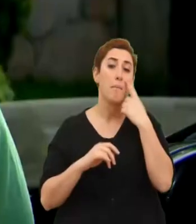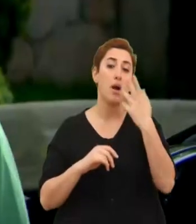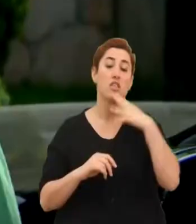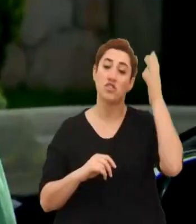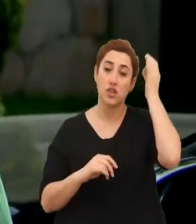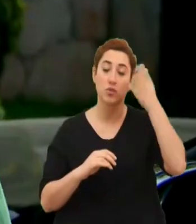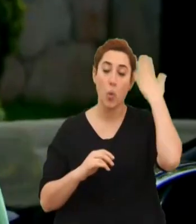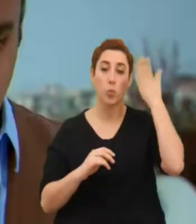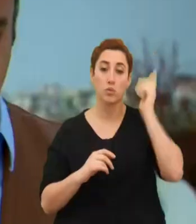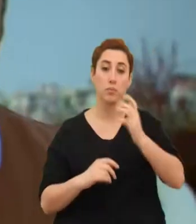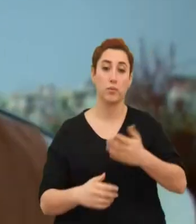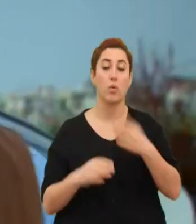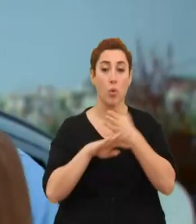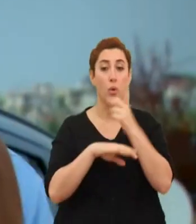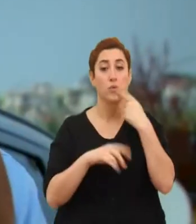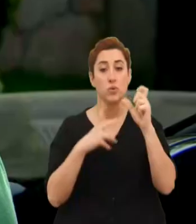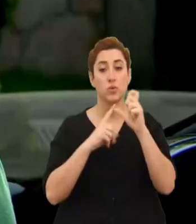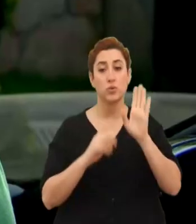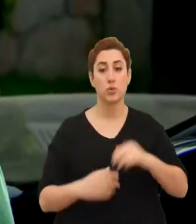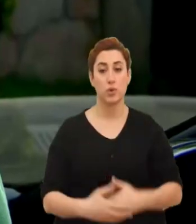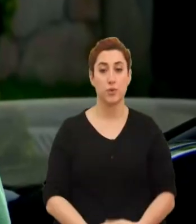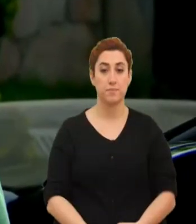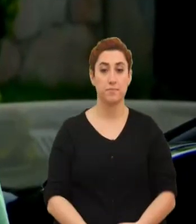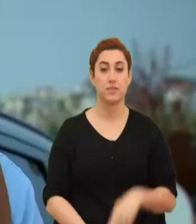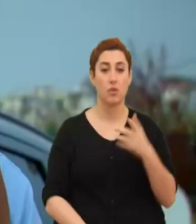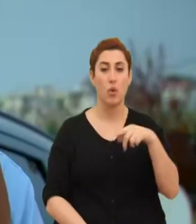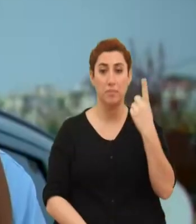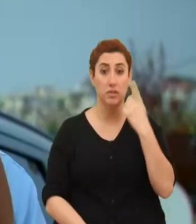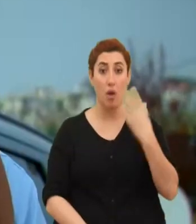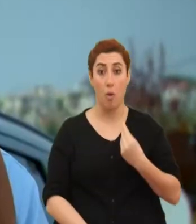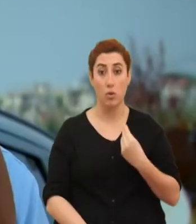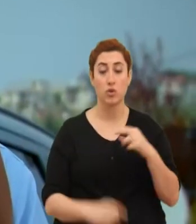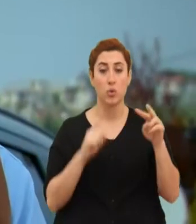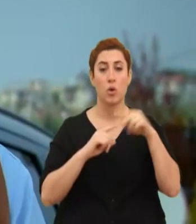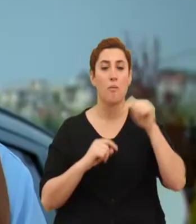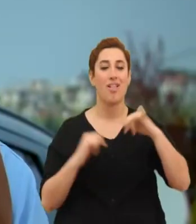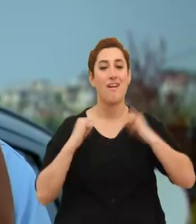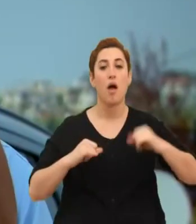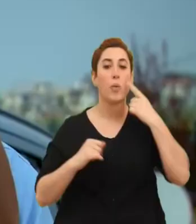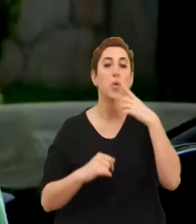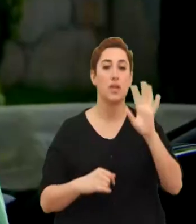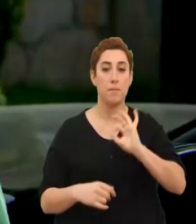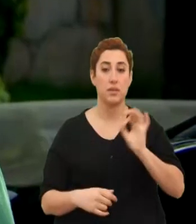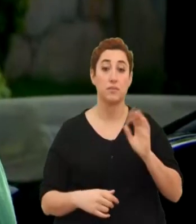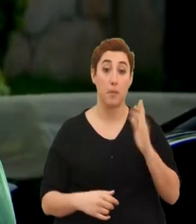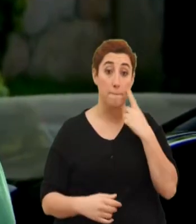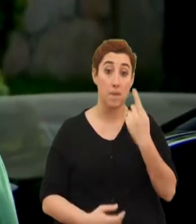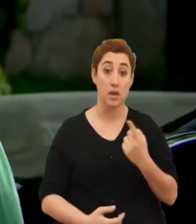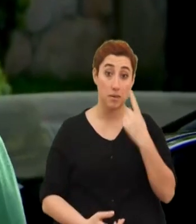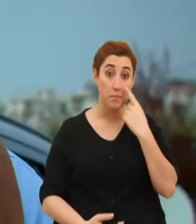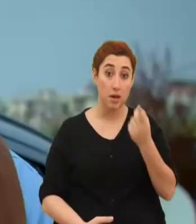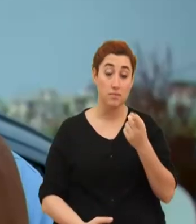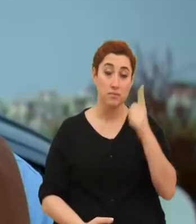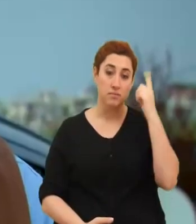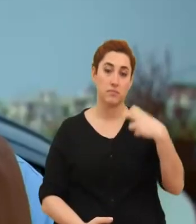kadının saçlarını okşuyor ya. Doğru diyorsun Şükrü. Zaten öyle bir durum olsa Nurhan bu kadar rahat görünmez değil mi? Baksana.